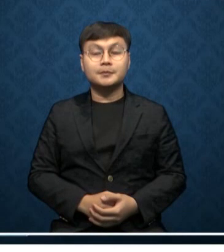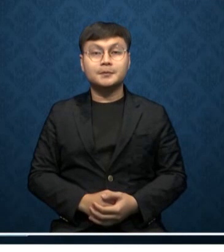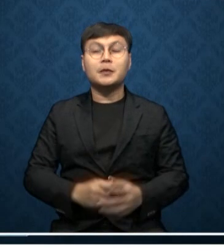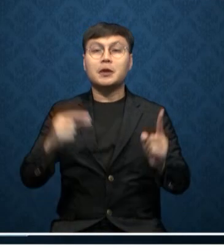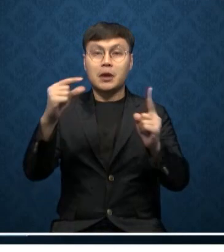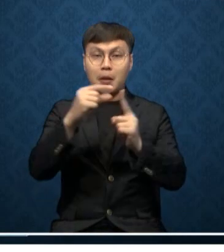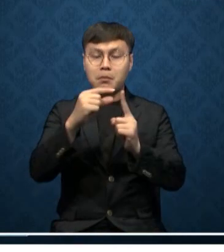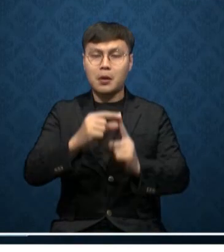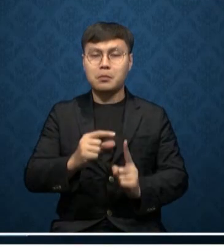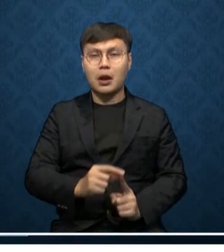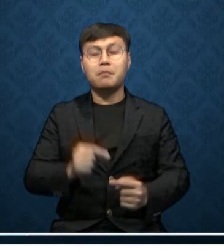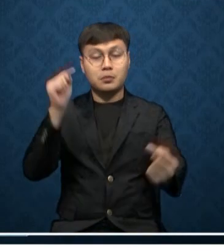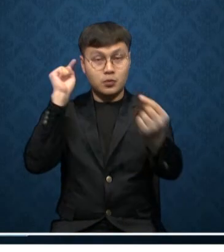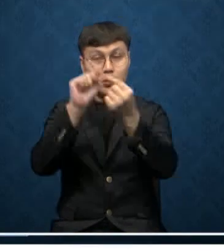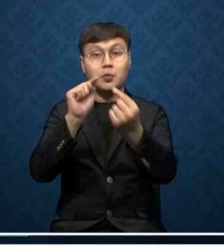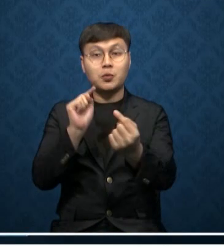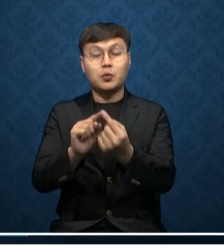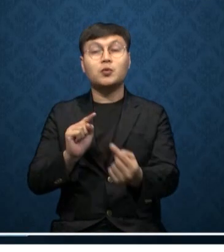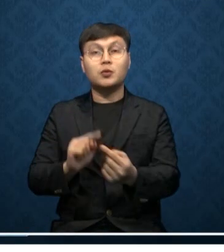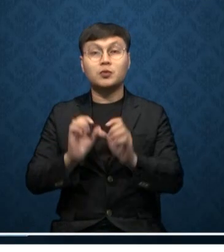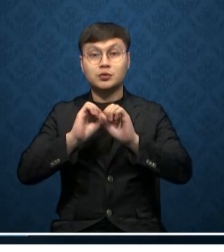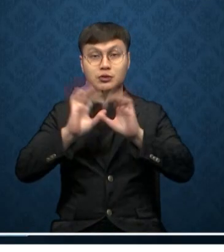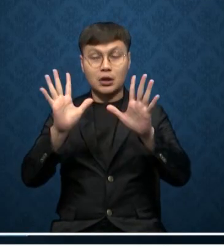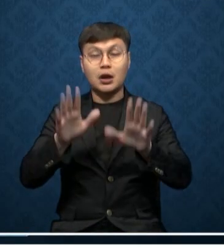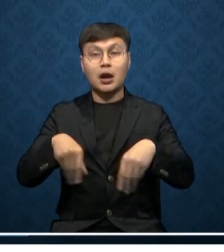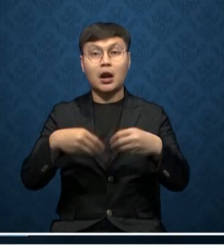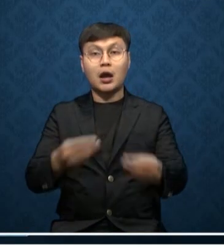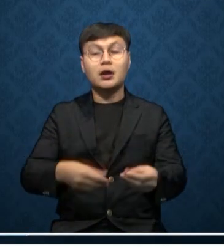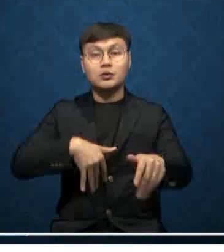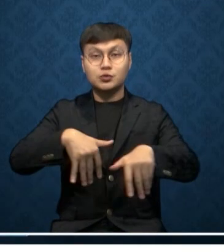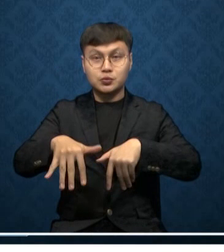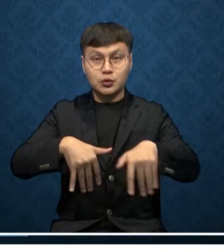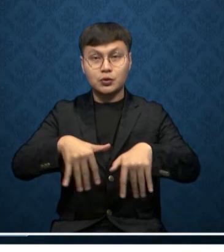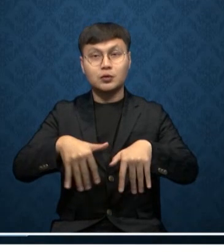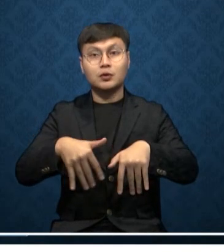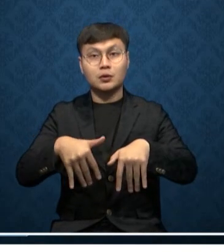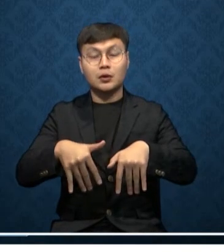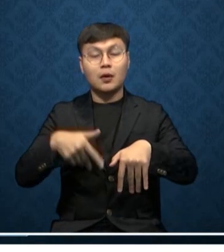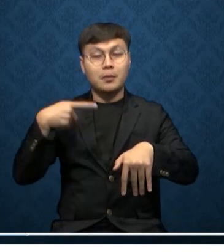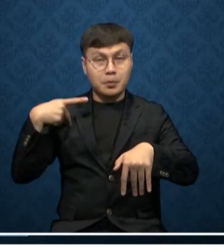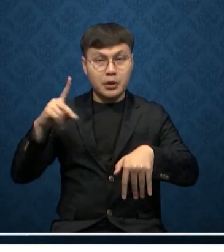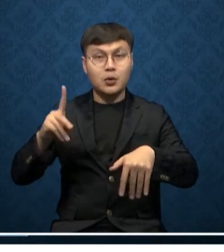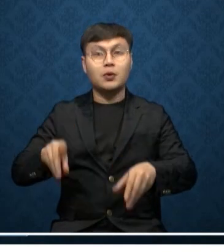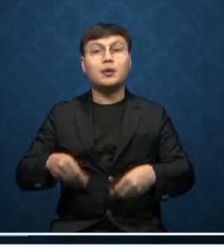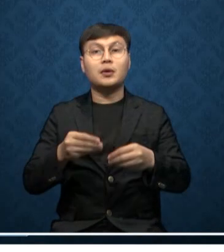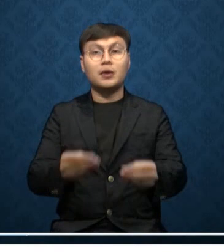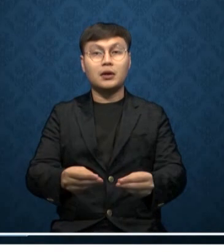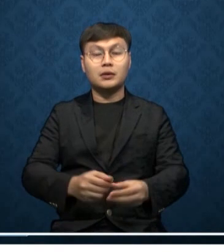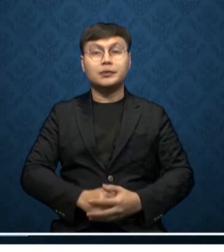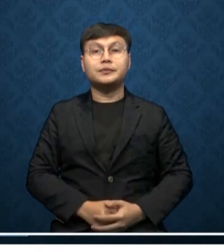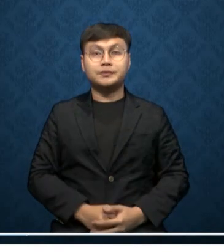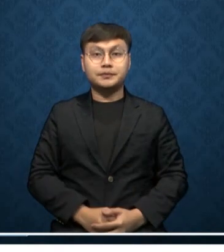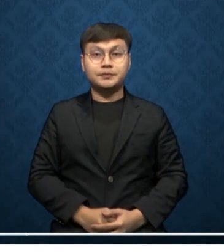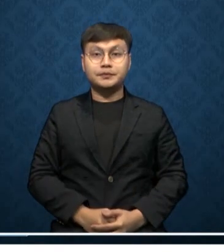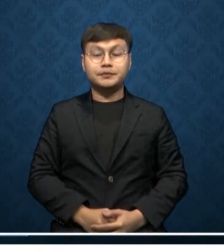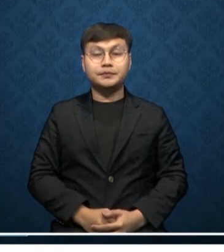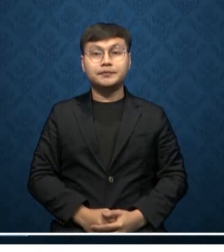วัตถุประสงค์ที่ชัดเจนให้ประชาชนได้รับประโยชน์จากการปฏิรูปรูปในเรื่องนี้นะครับในเรื่อง